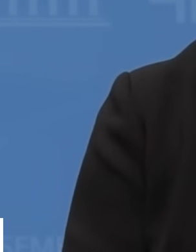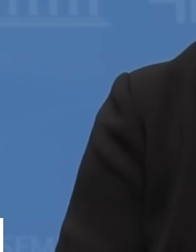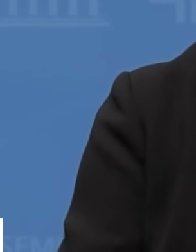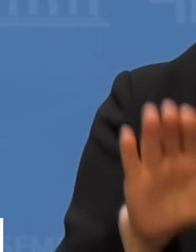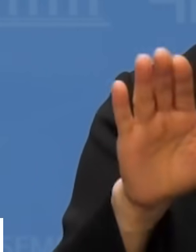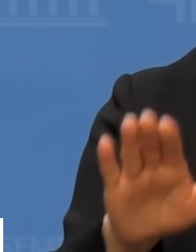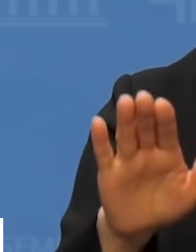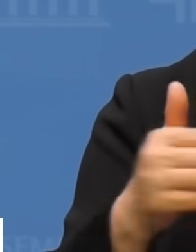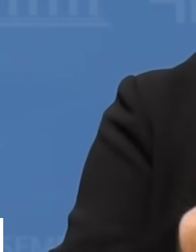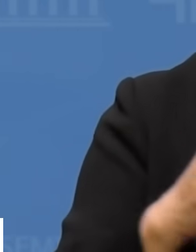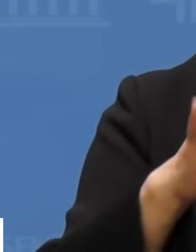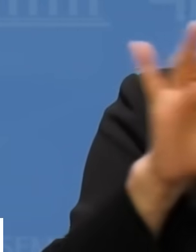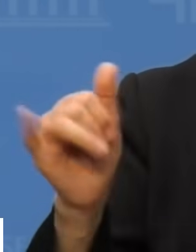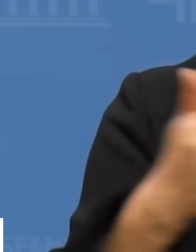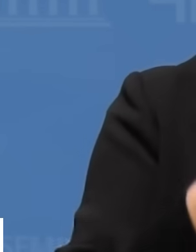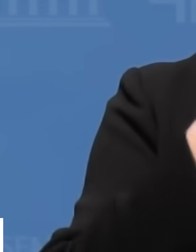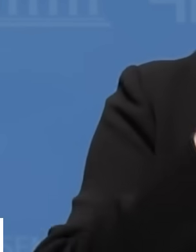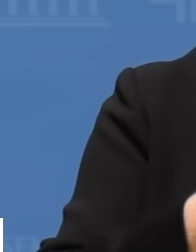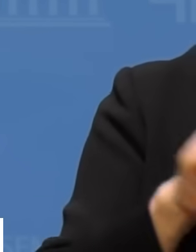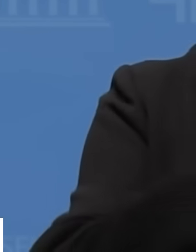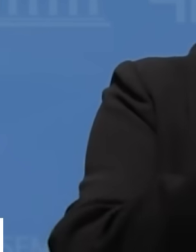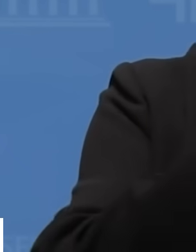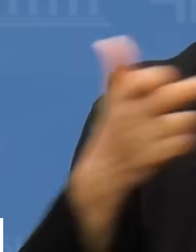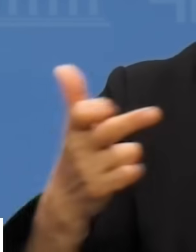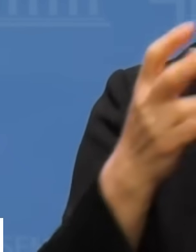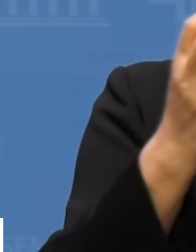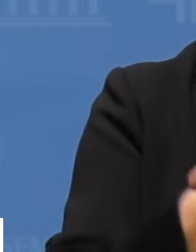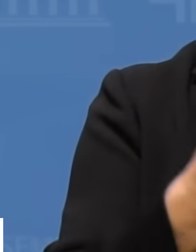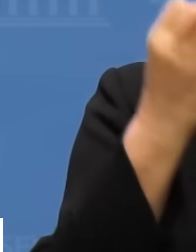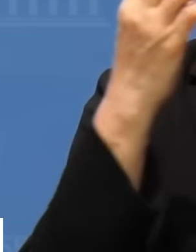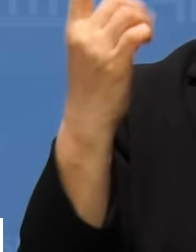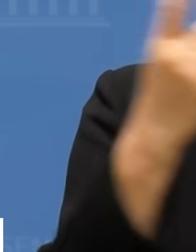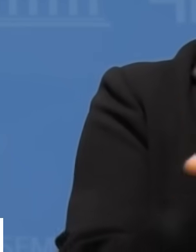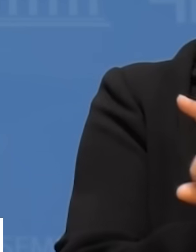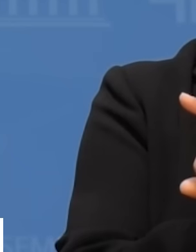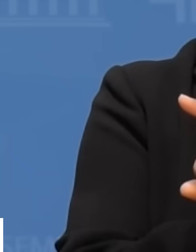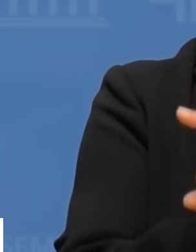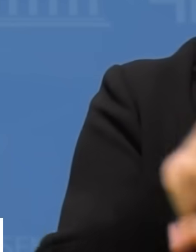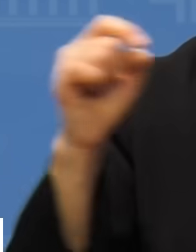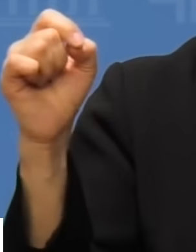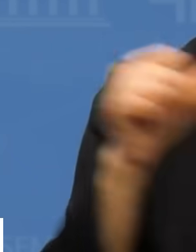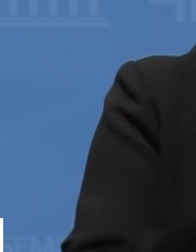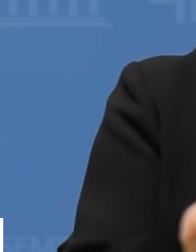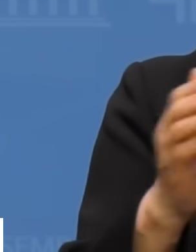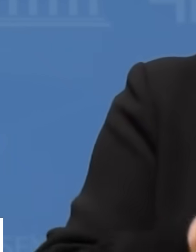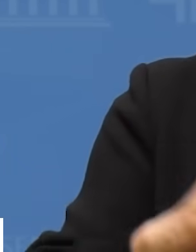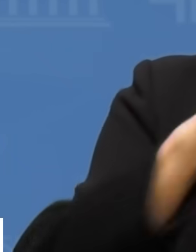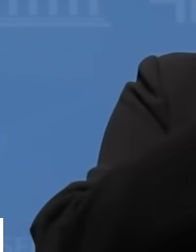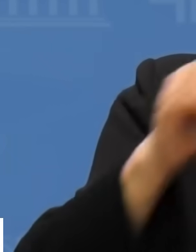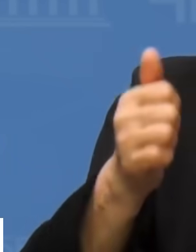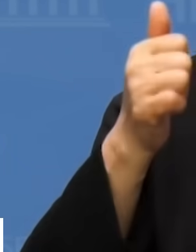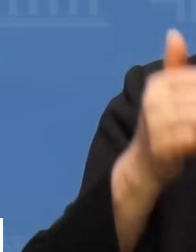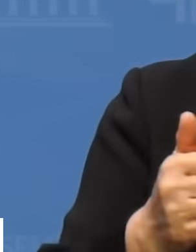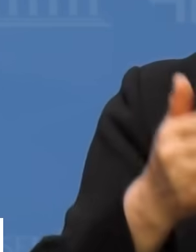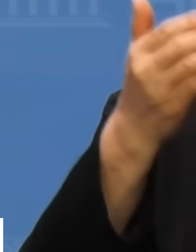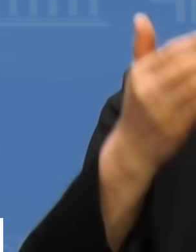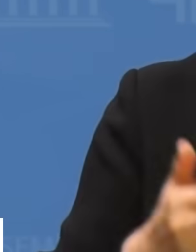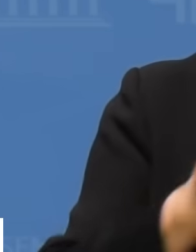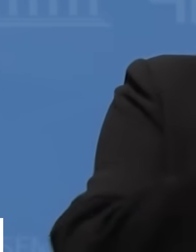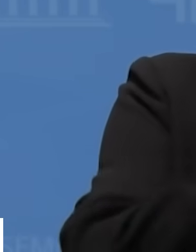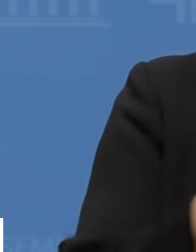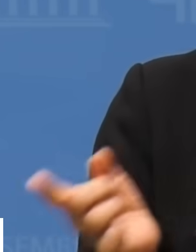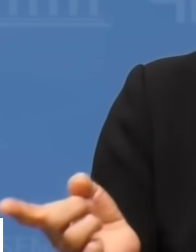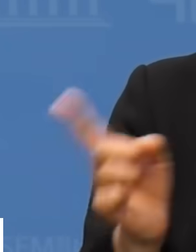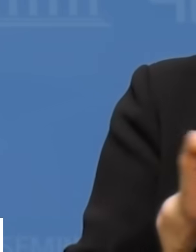현실에서 국민들이 바라는 가장 큰 사법개혁은 신속하고 공정하게 재판받을 권리의